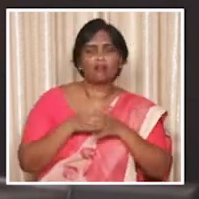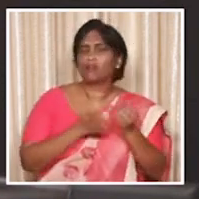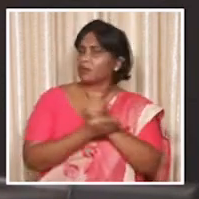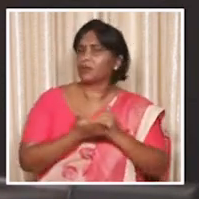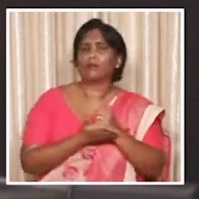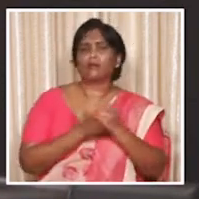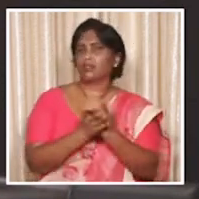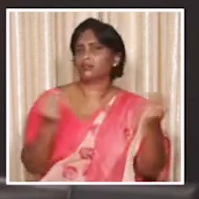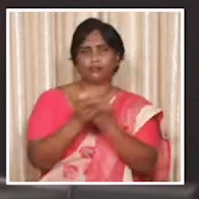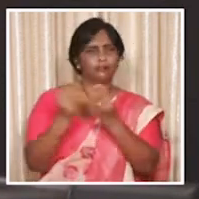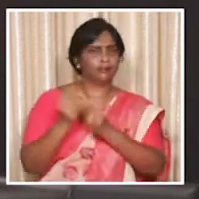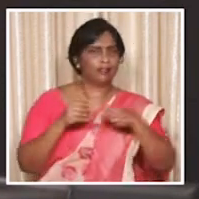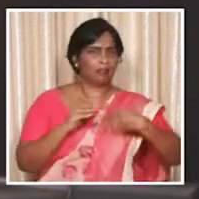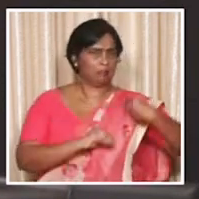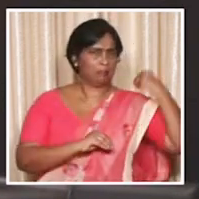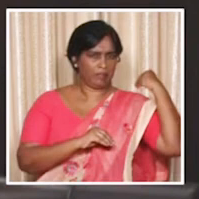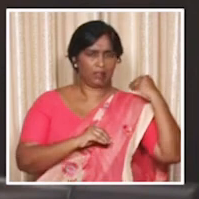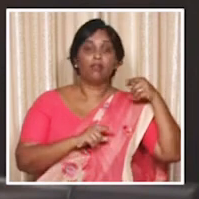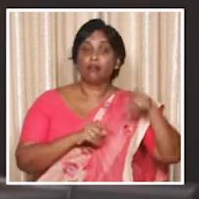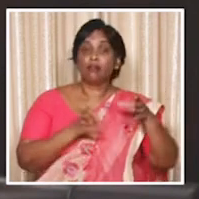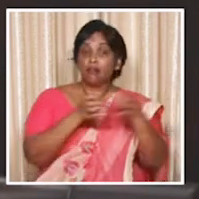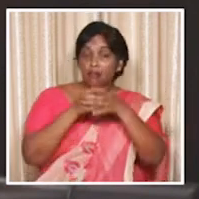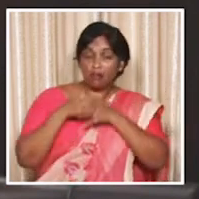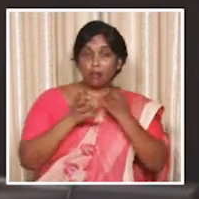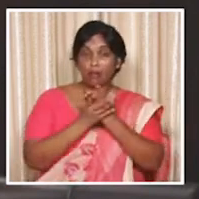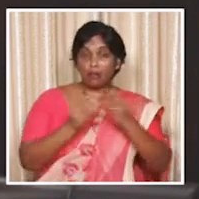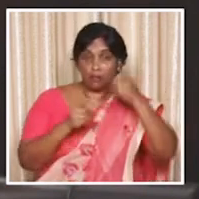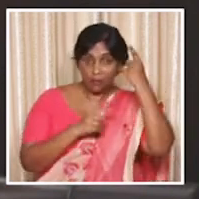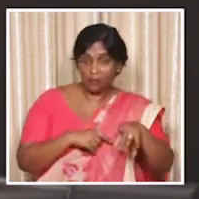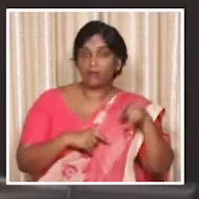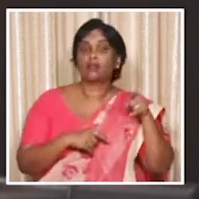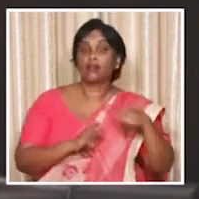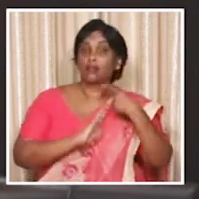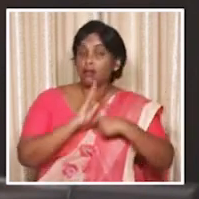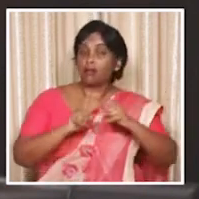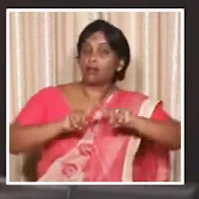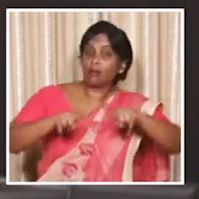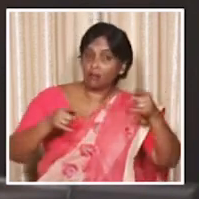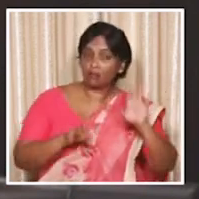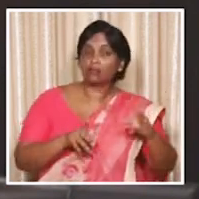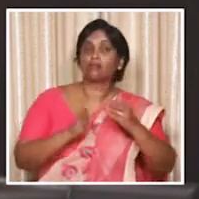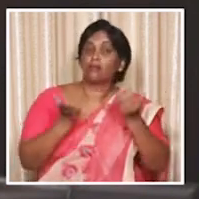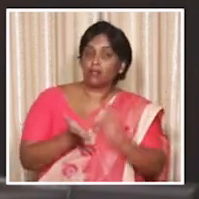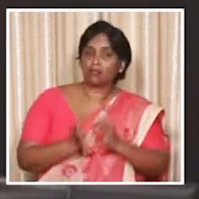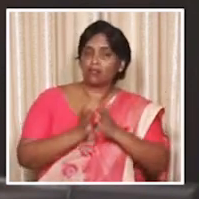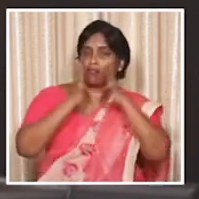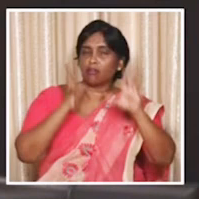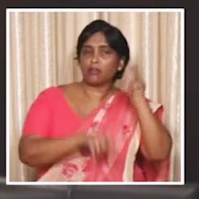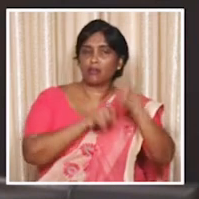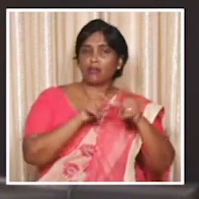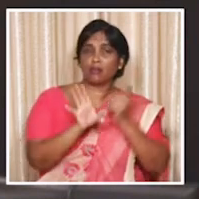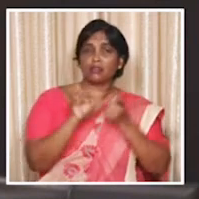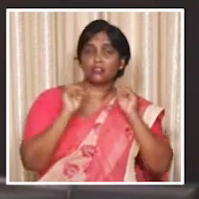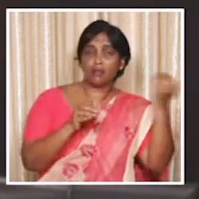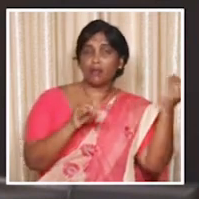සියල්ල අහෝසි වෙලා තියෙනවා. මේ මෑත කාලයේ නේද මේ සංචිත අහෝසි වීම නිසාම රටේ අනිත් පැත්තෙන් එන තවත් විශාල සංඛ්‍යාවක්